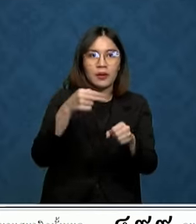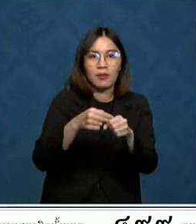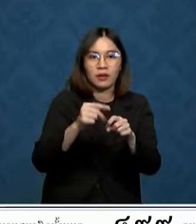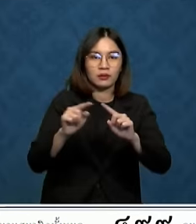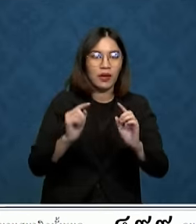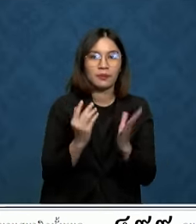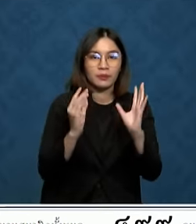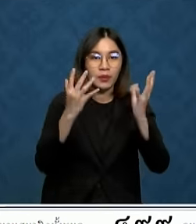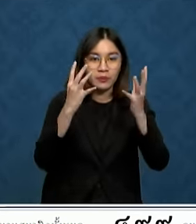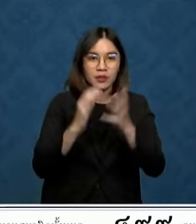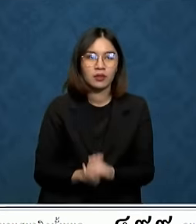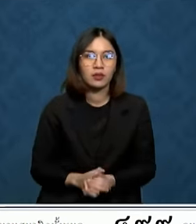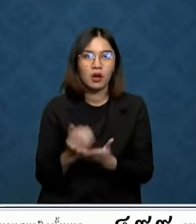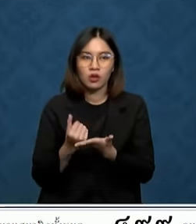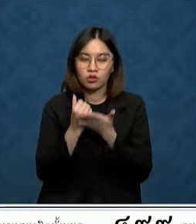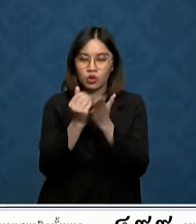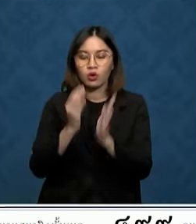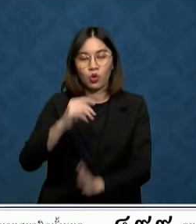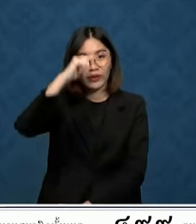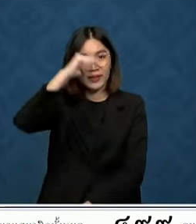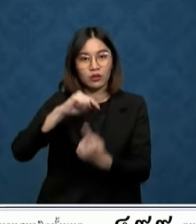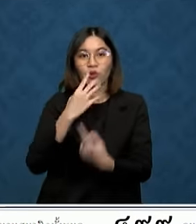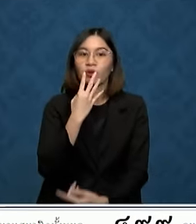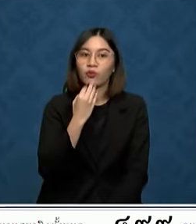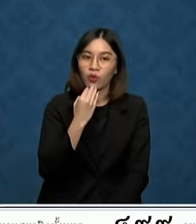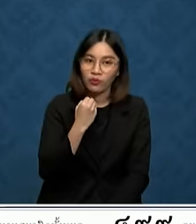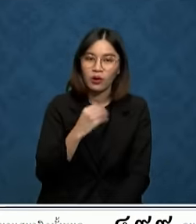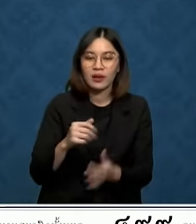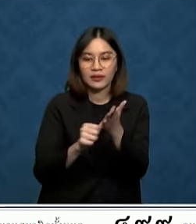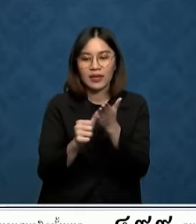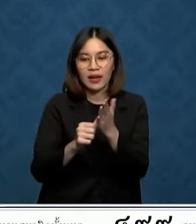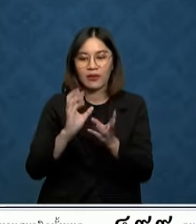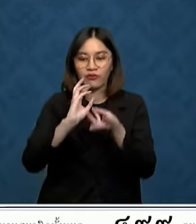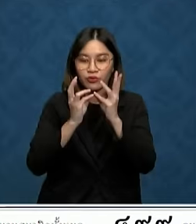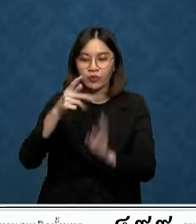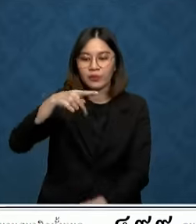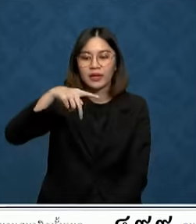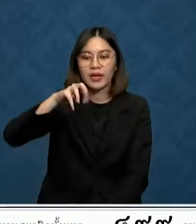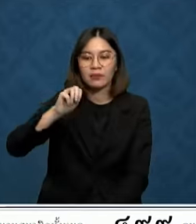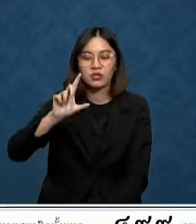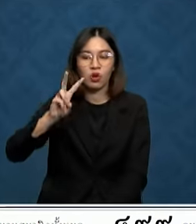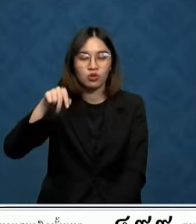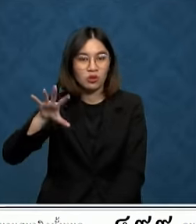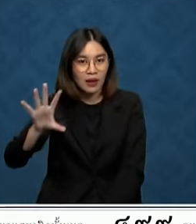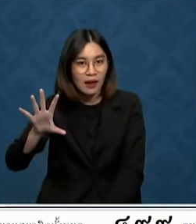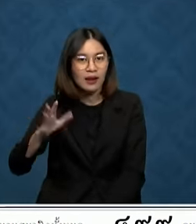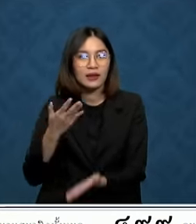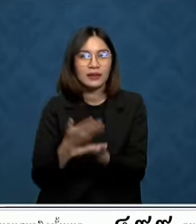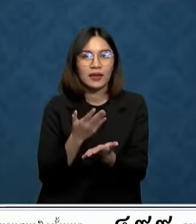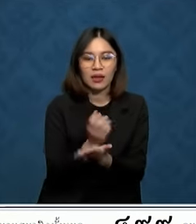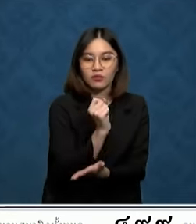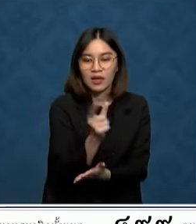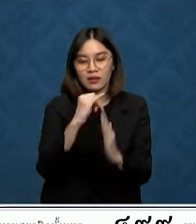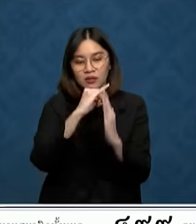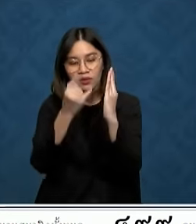มีนะคะมีการช่วยเหลือคนไทยในอิสราเอลช่วยเรื่องแก้ฝุ่น PM 2.5เอ่อแจกงบให้กับกลุ่มจังหวัดต่างๆ